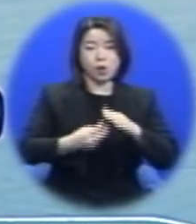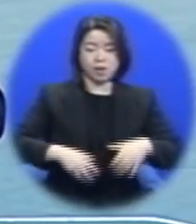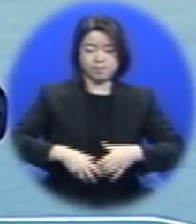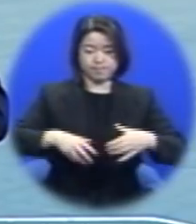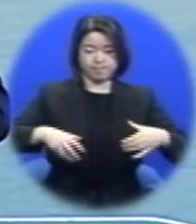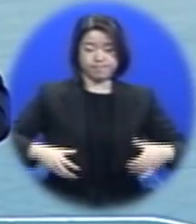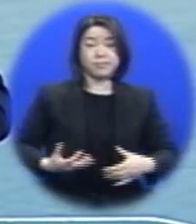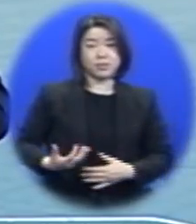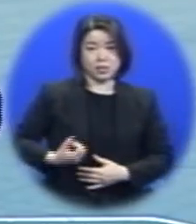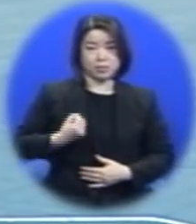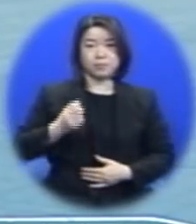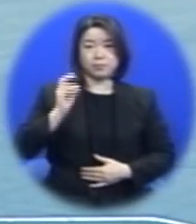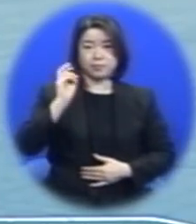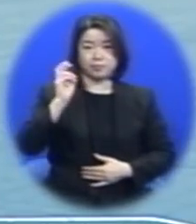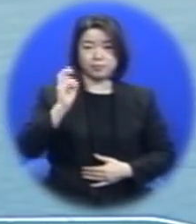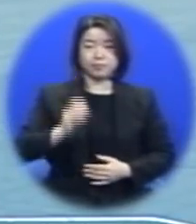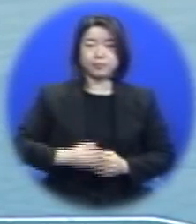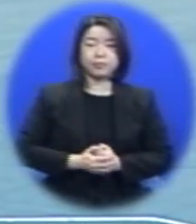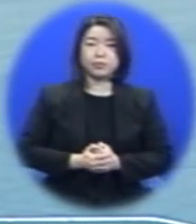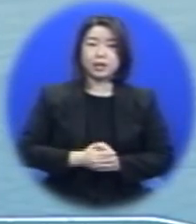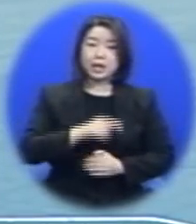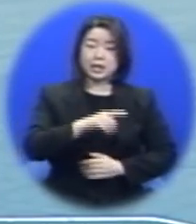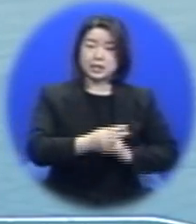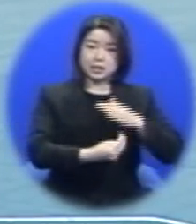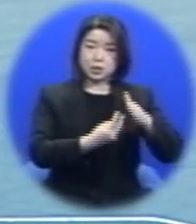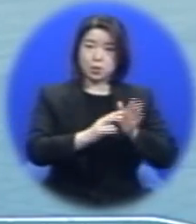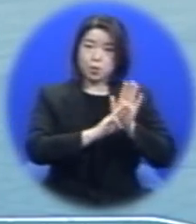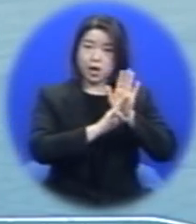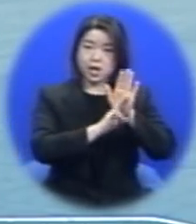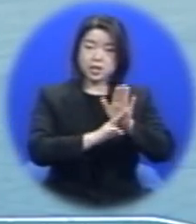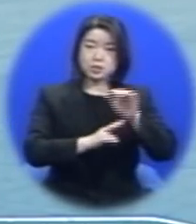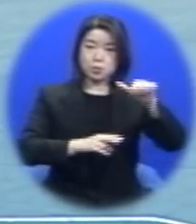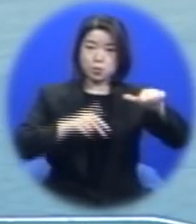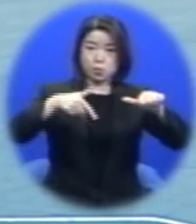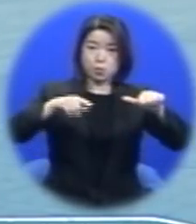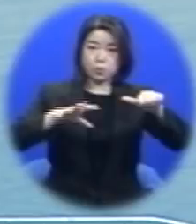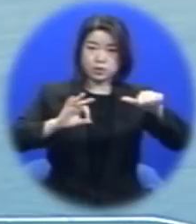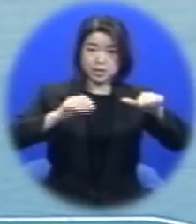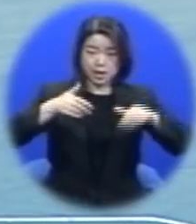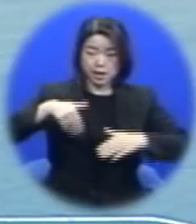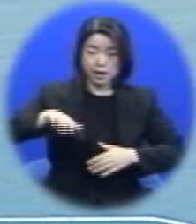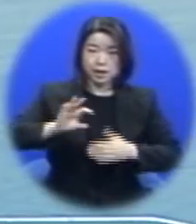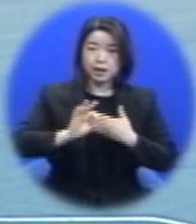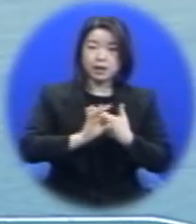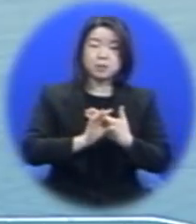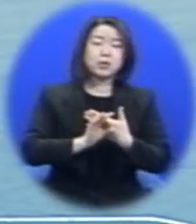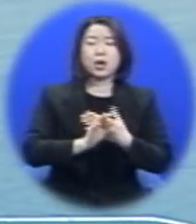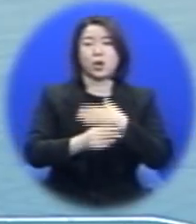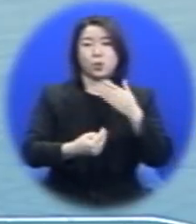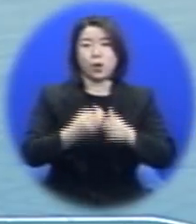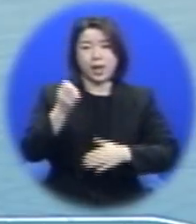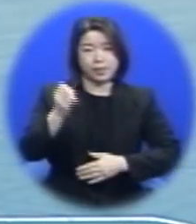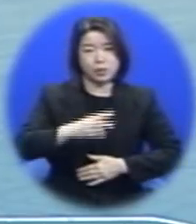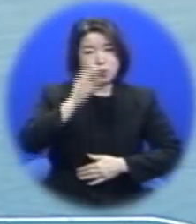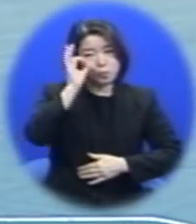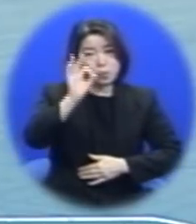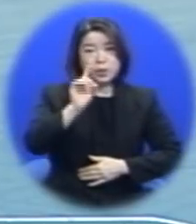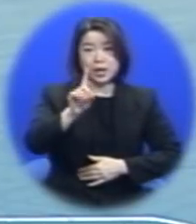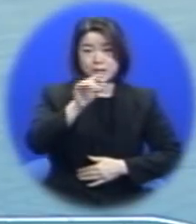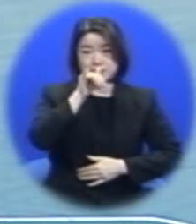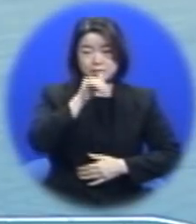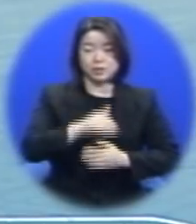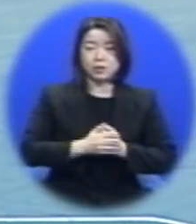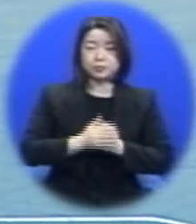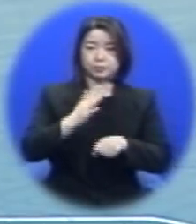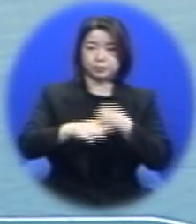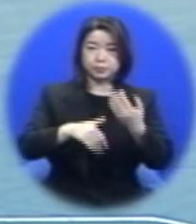얻었을 것입니다. 그런데 이 요한계시록 5장에 가면 요한이 또 본 게 하나가 있는데 그것은